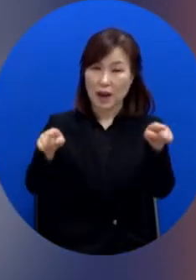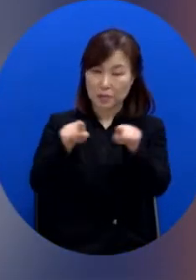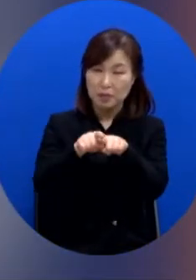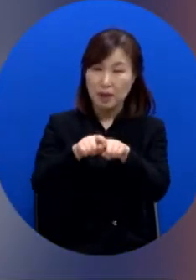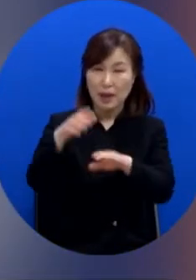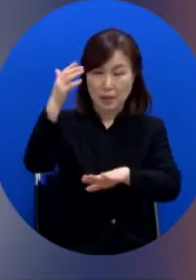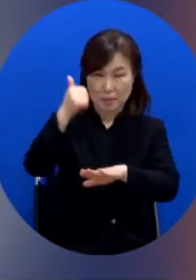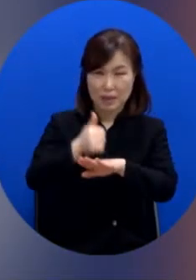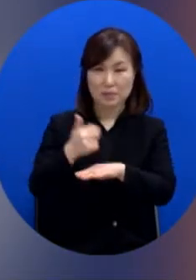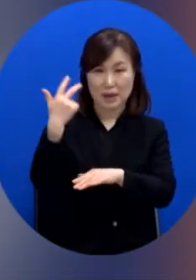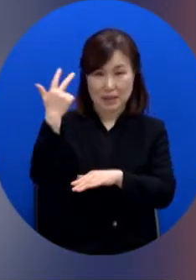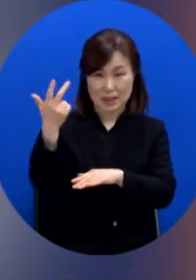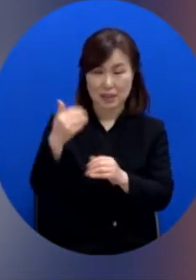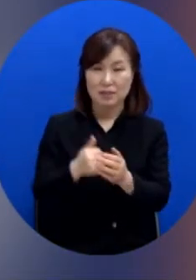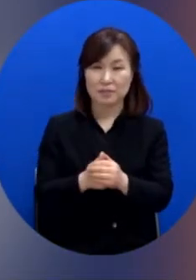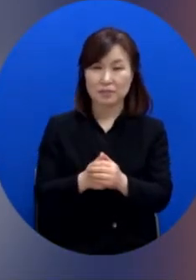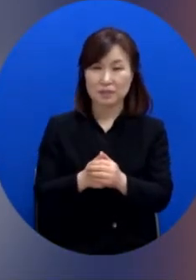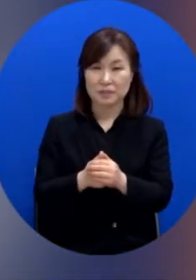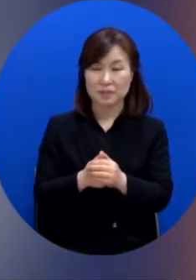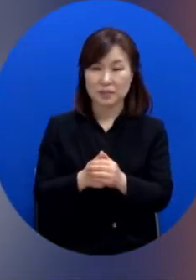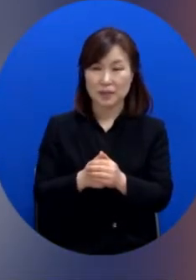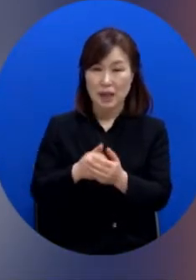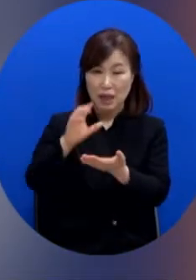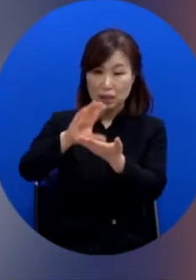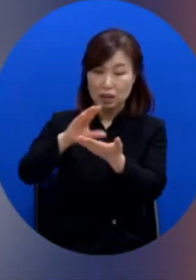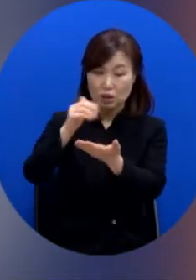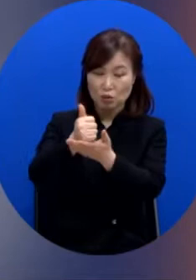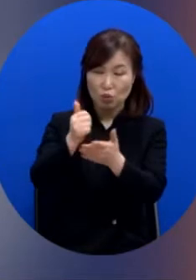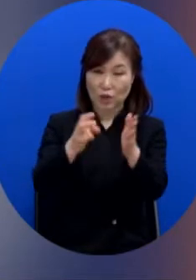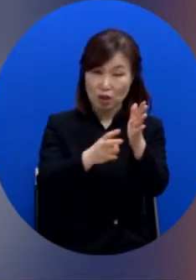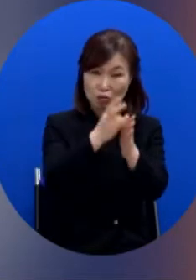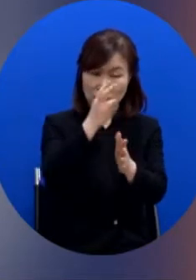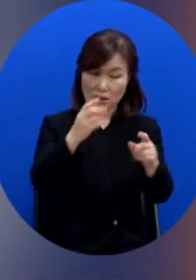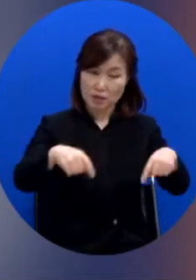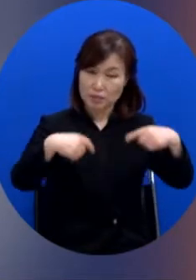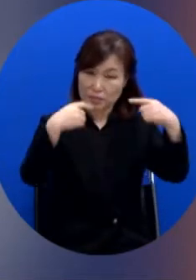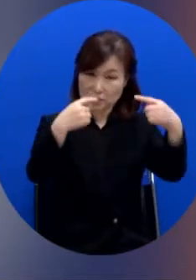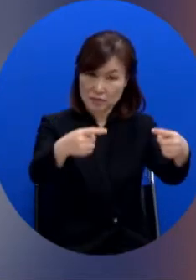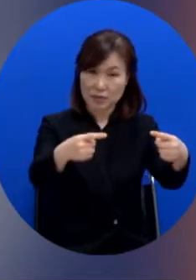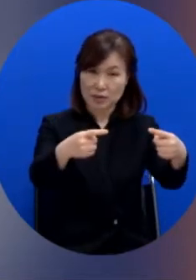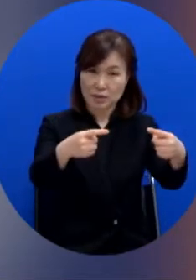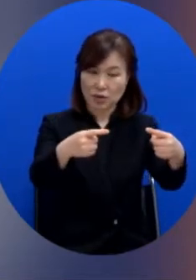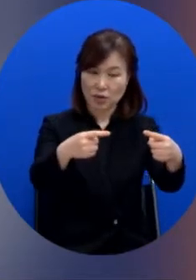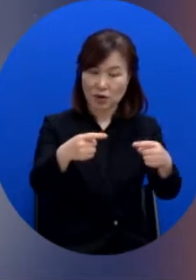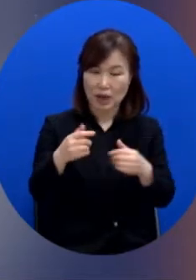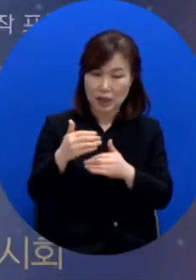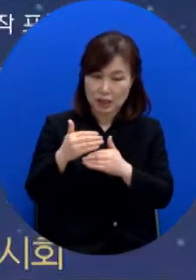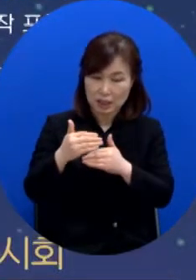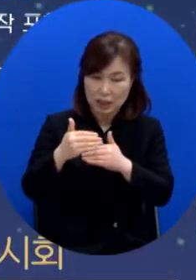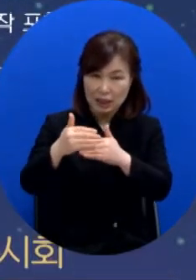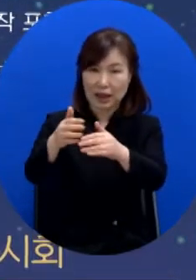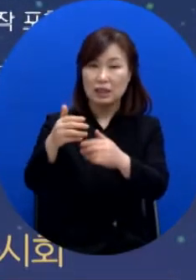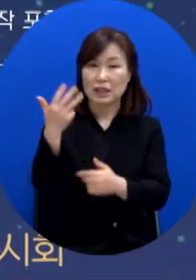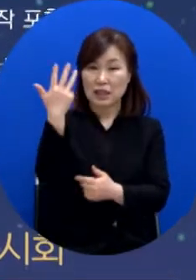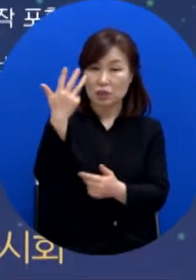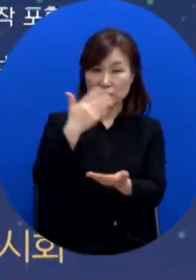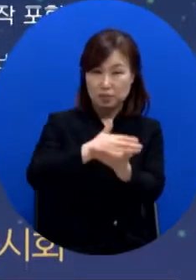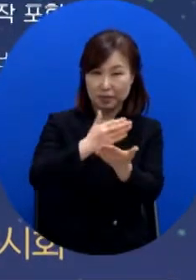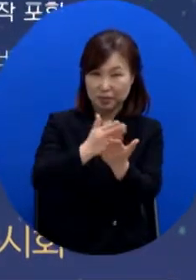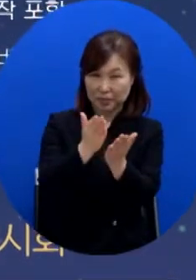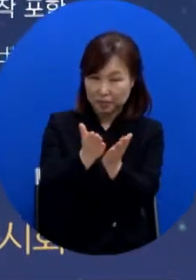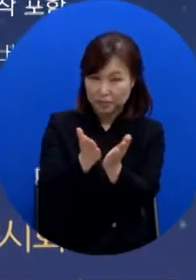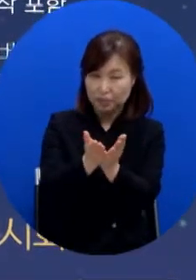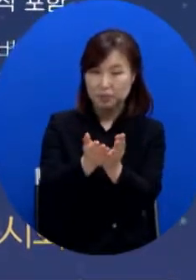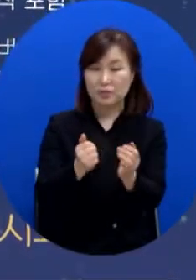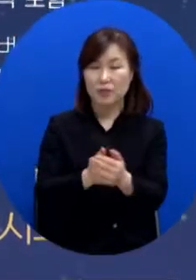이번 전시에는 그리스도가 예루살렘이 입성에 부활하기 까지 행적을 따라 갈 수 있도록 8가지 부문으로 나누어 사순절 과